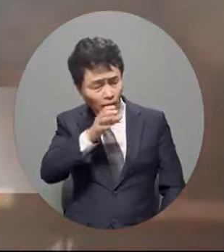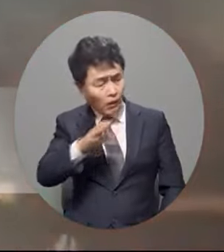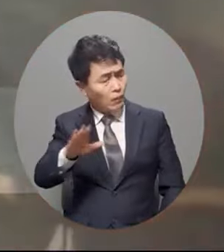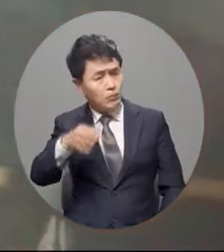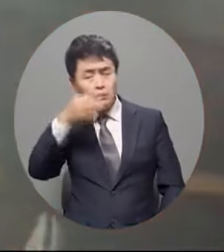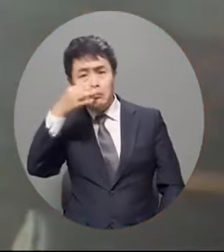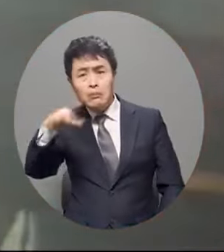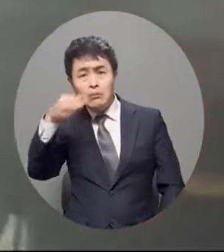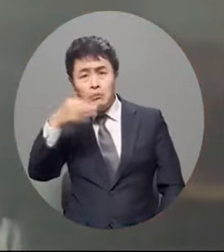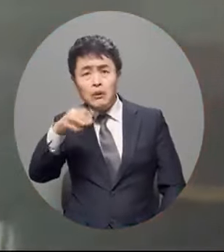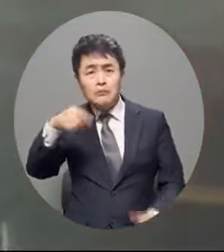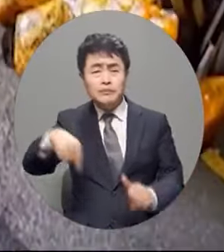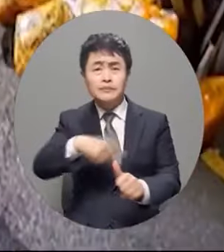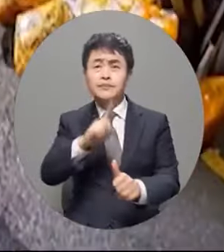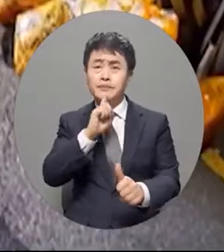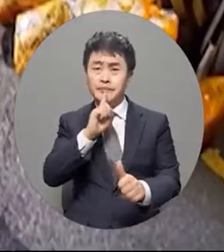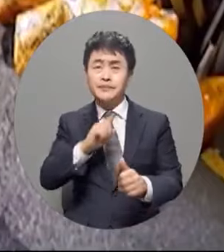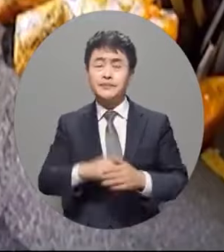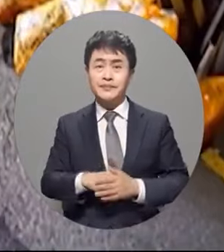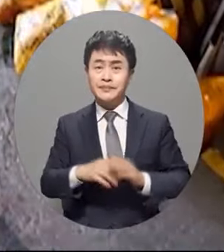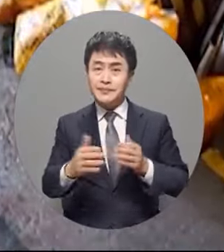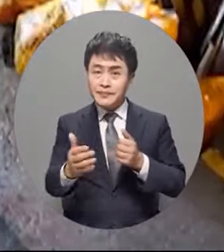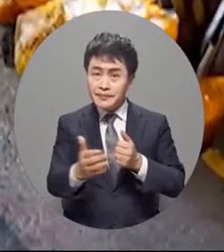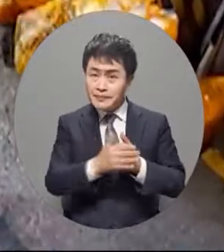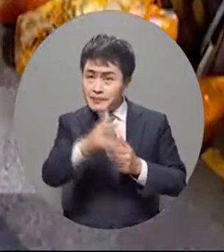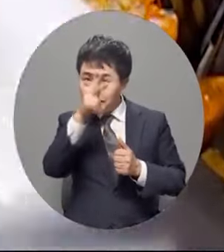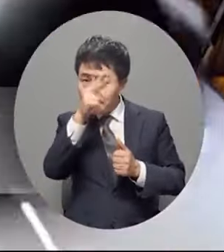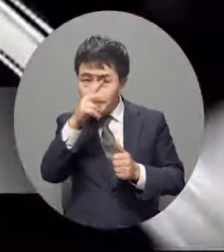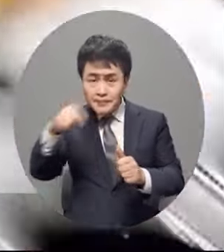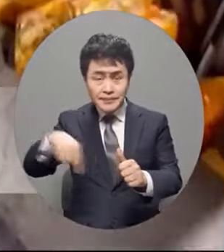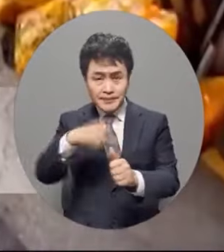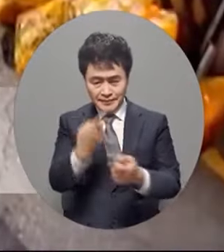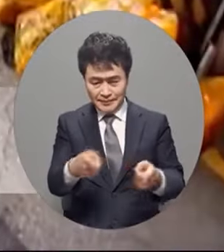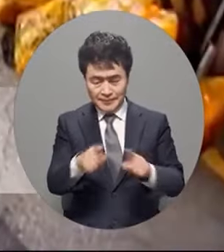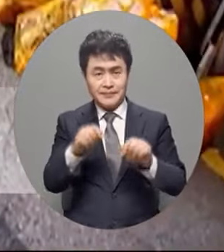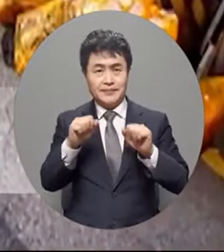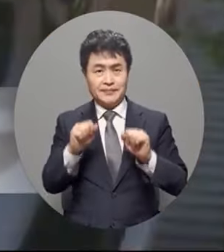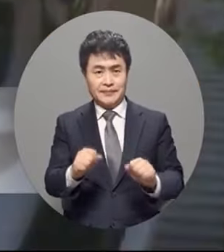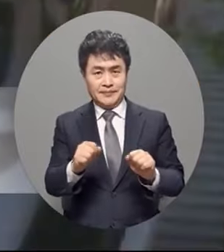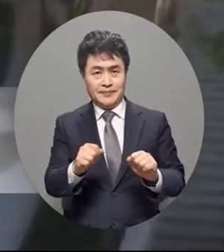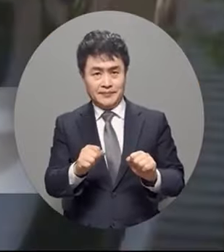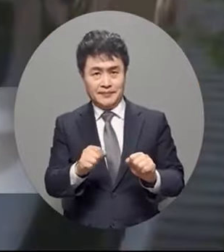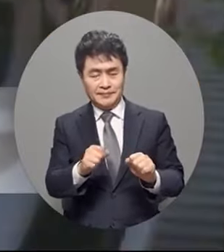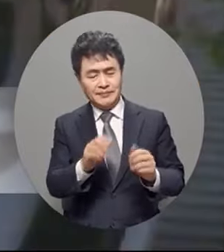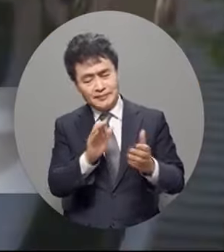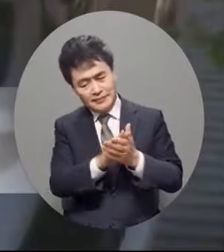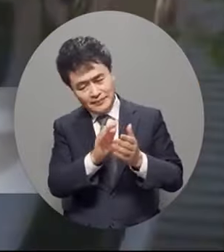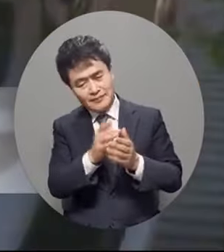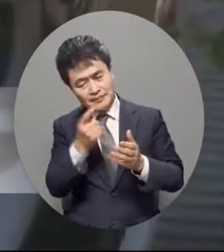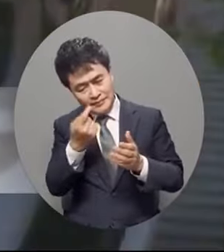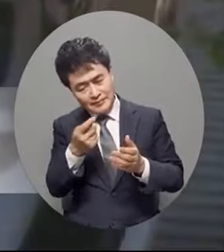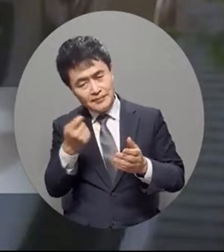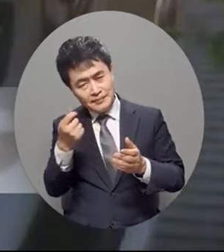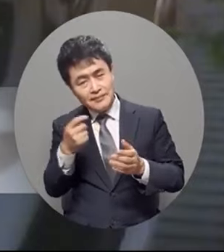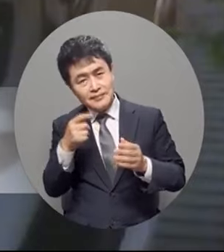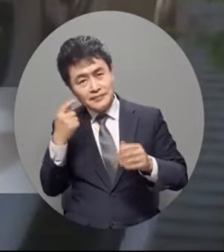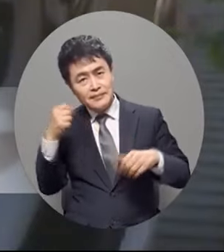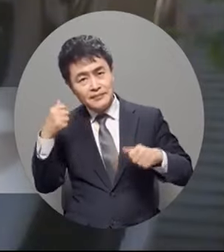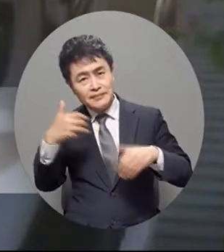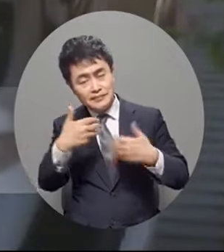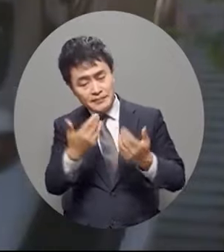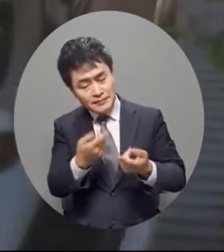못했다고 하는 상황입니다 때문에 경찰은 당시 함께 있던 동료 연예인들과 동자의 진술이